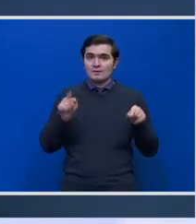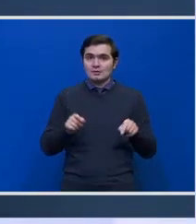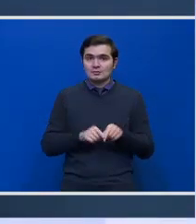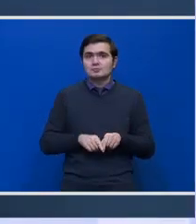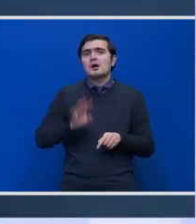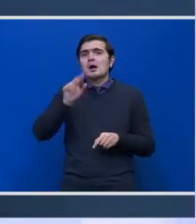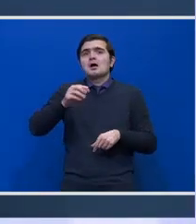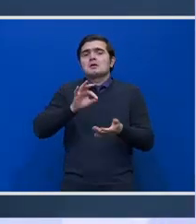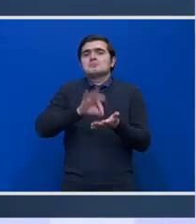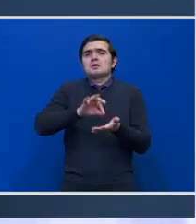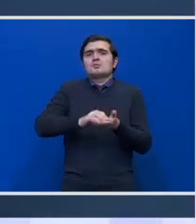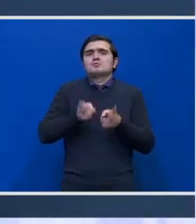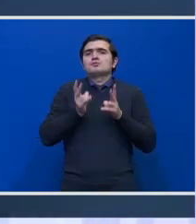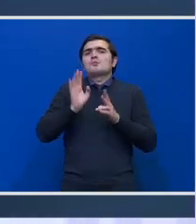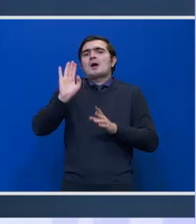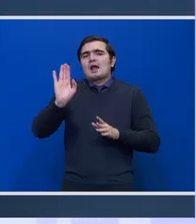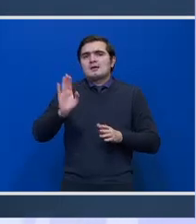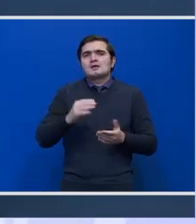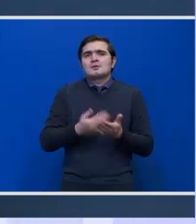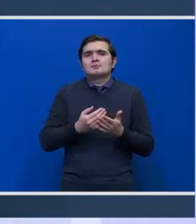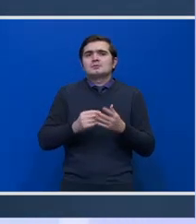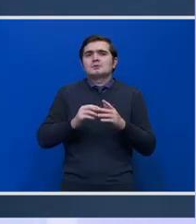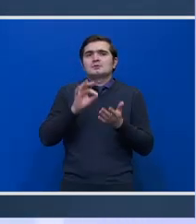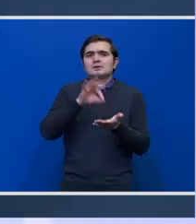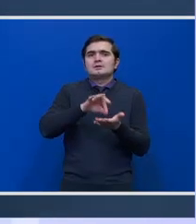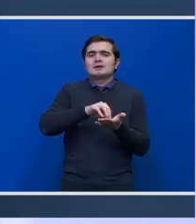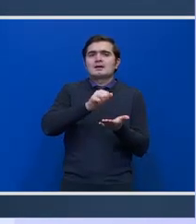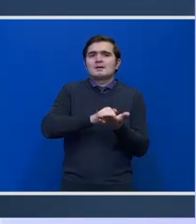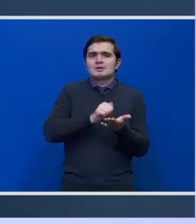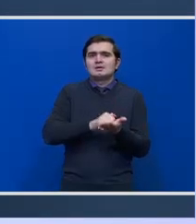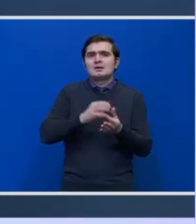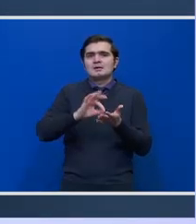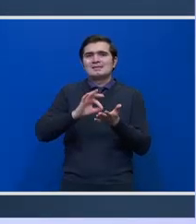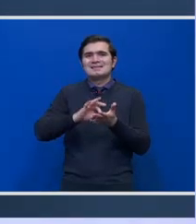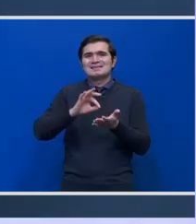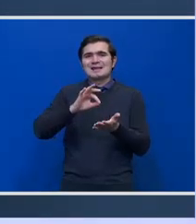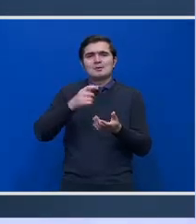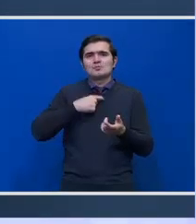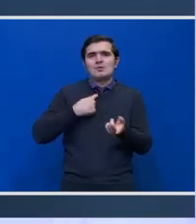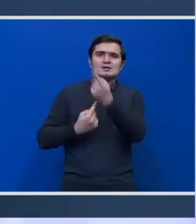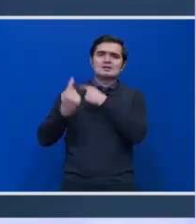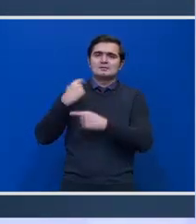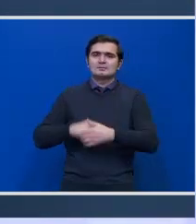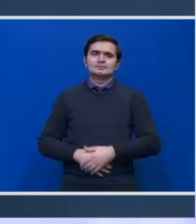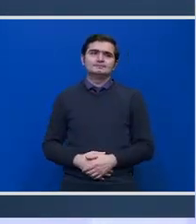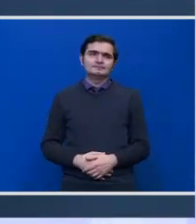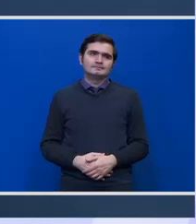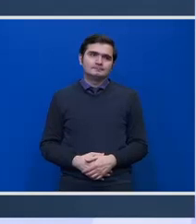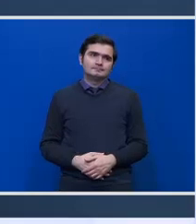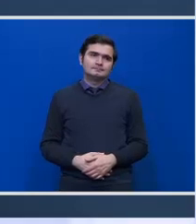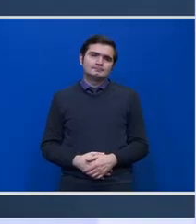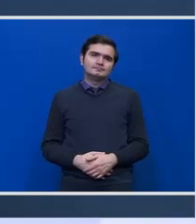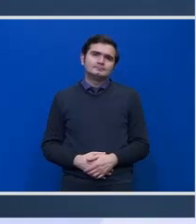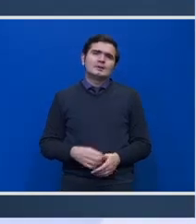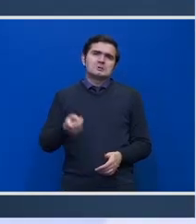termenul normal, de data emiterii facturii, că factura vine din data emiterii, curg termenele, nu poate să curgă un termen din urmă. Am înțeles, mulțumesc.